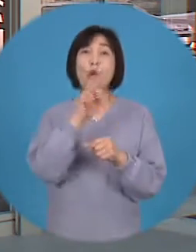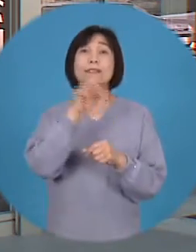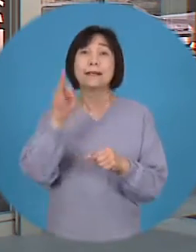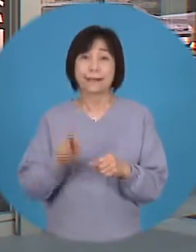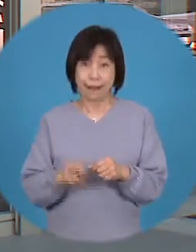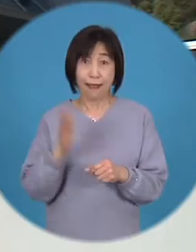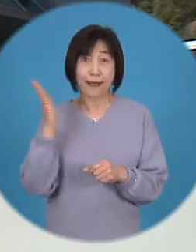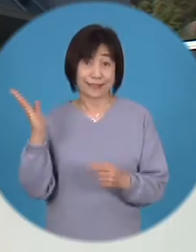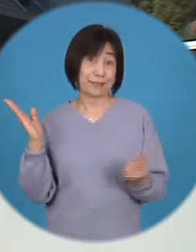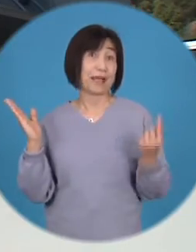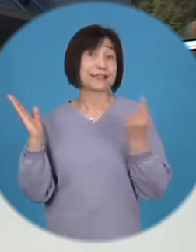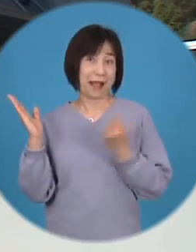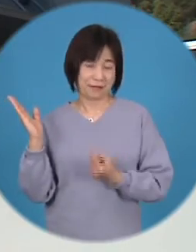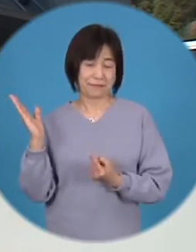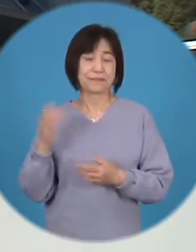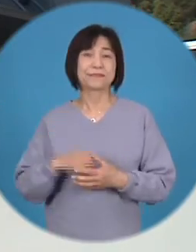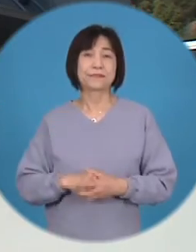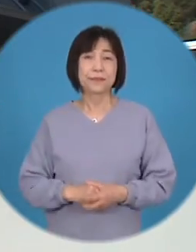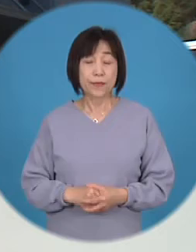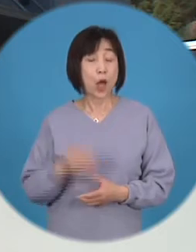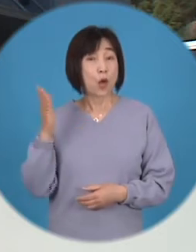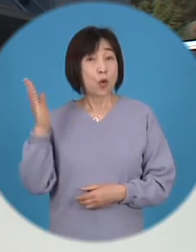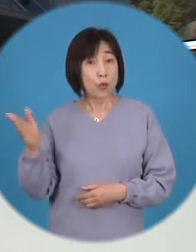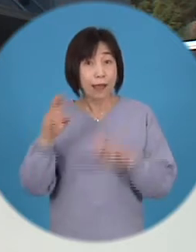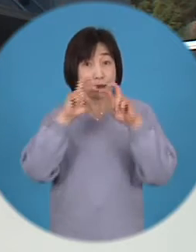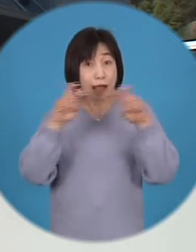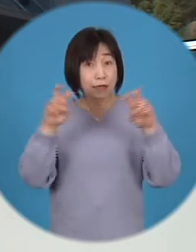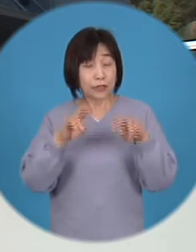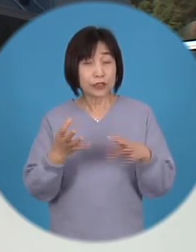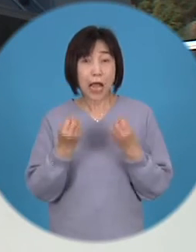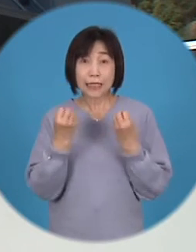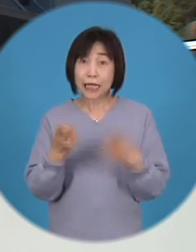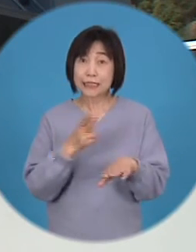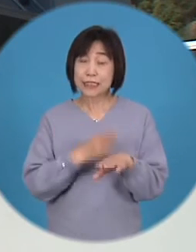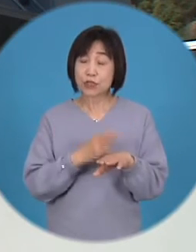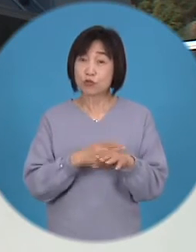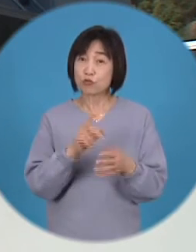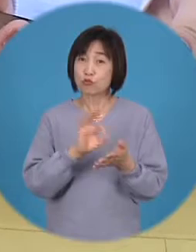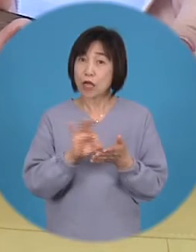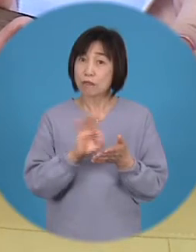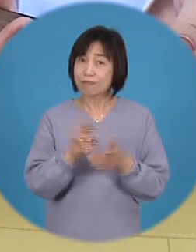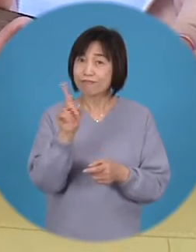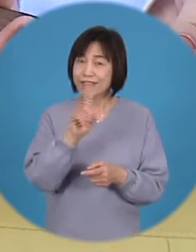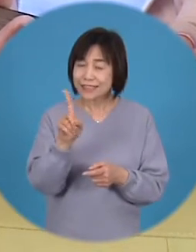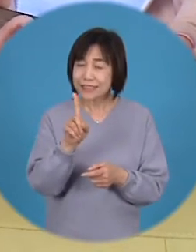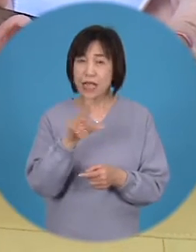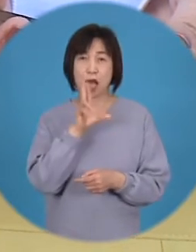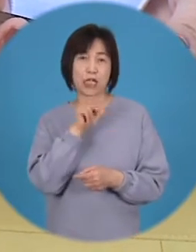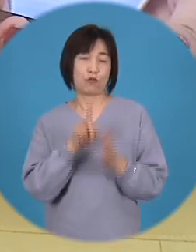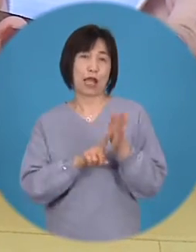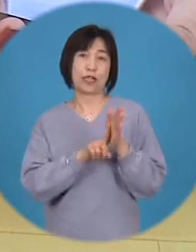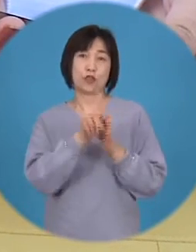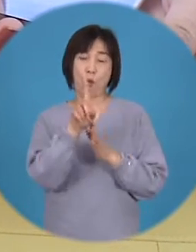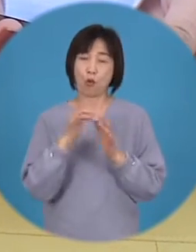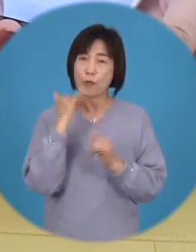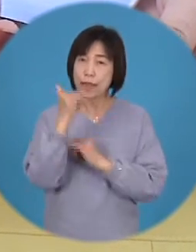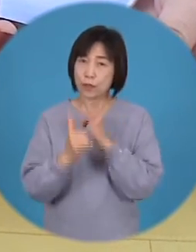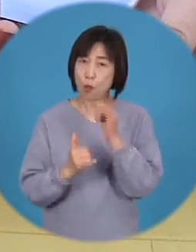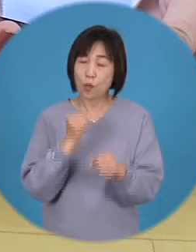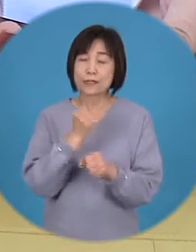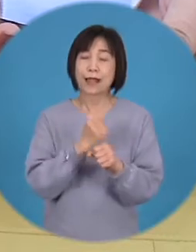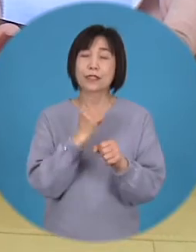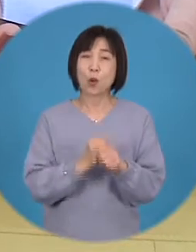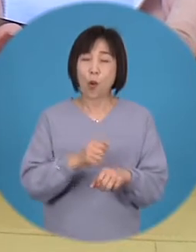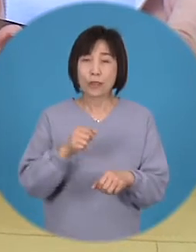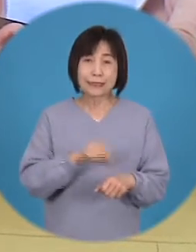。このセンターで開発した新しい技術が使われているのが岐阜を代表する伝統産業、